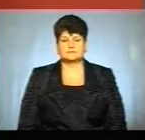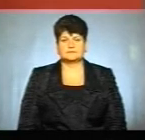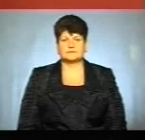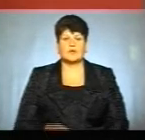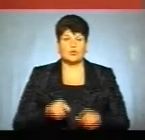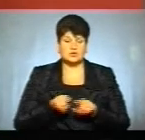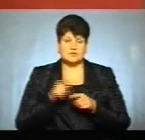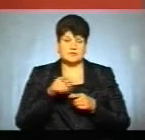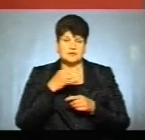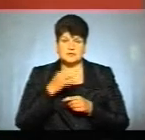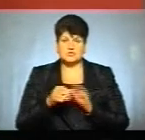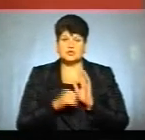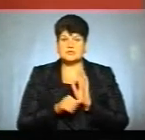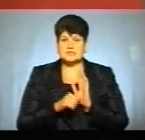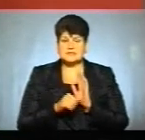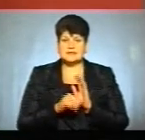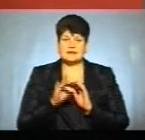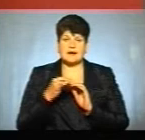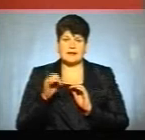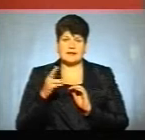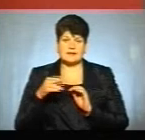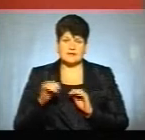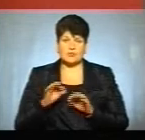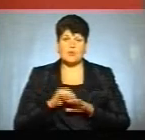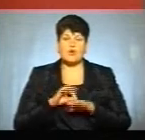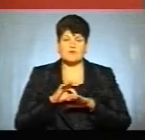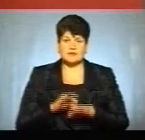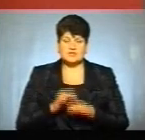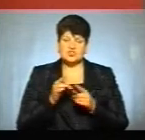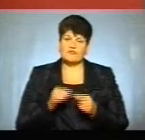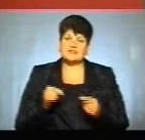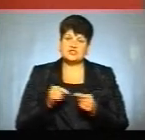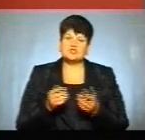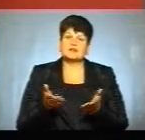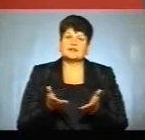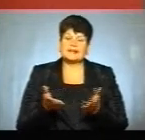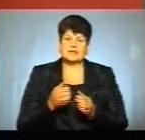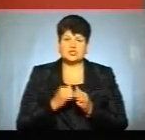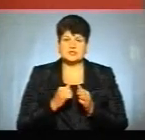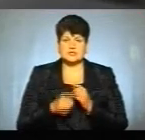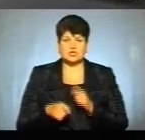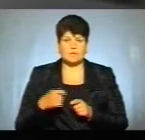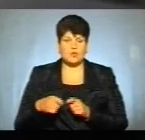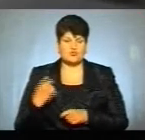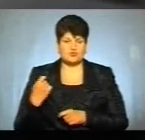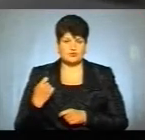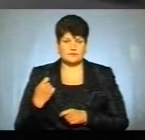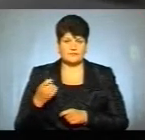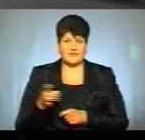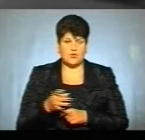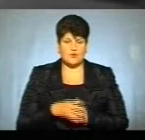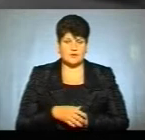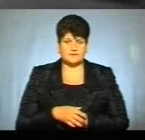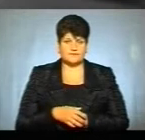Отже, ви зазначили про те, що 60 рейдів провели. Чи визначили, де найчастіше порушують в регіоні?